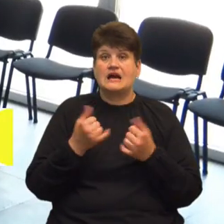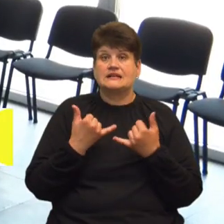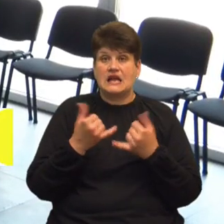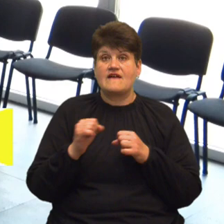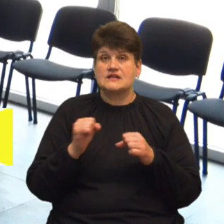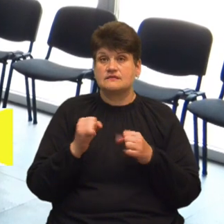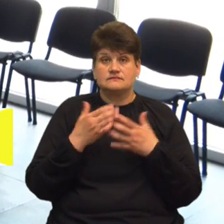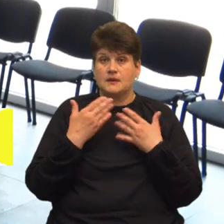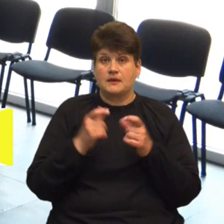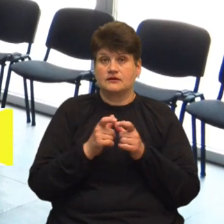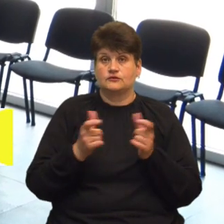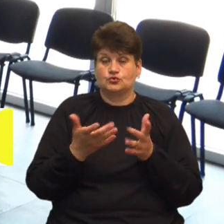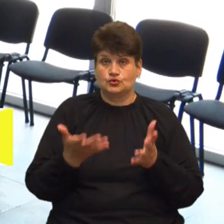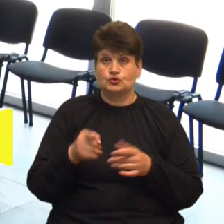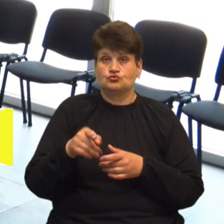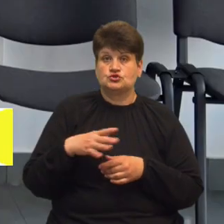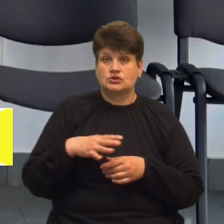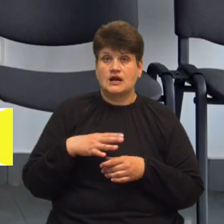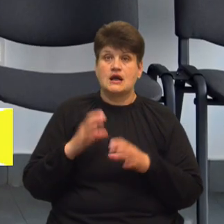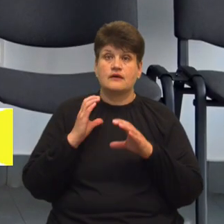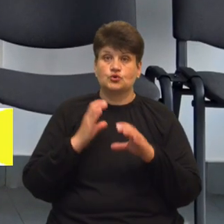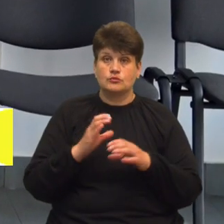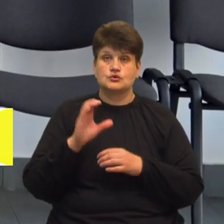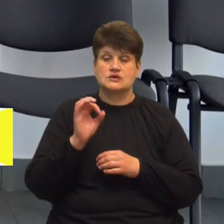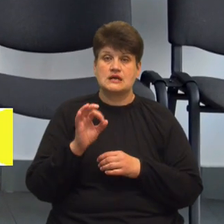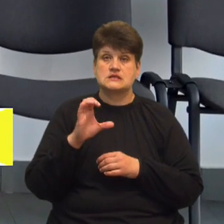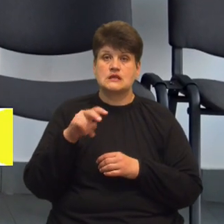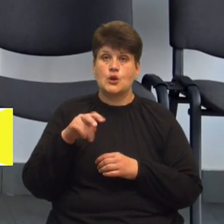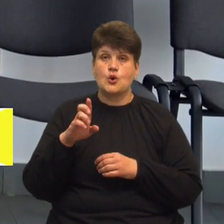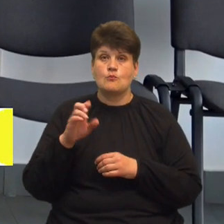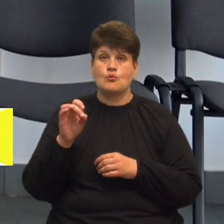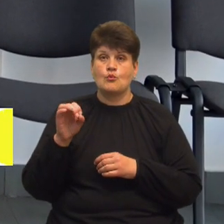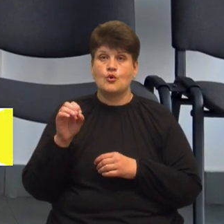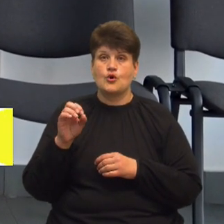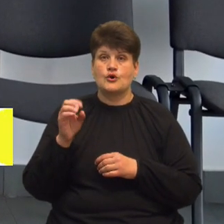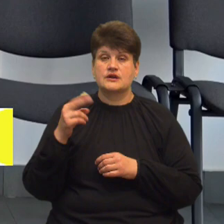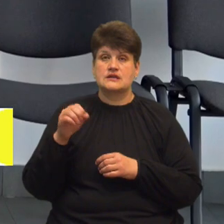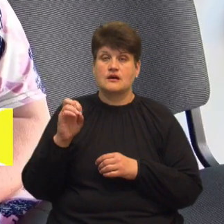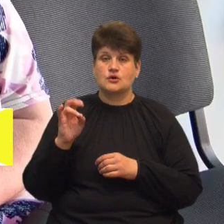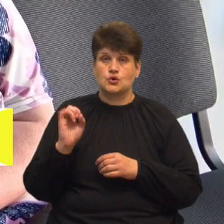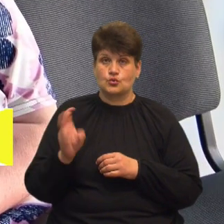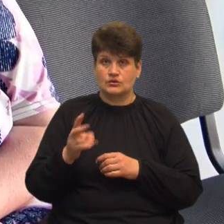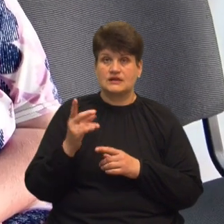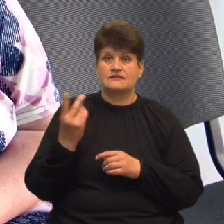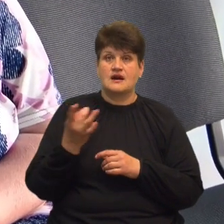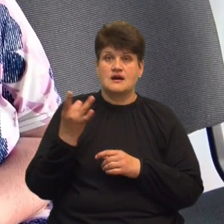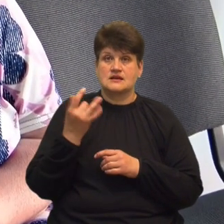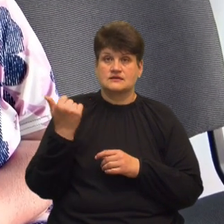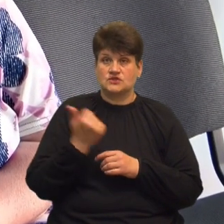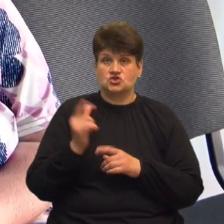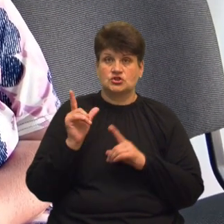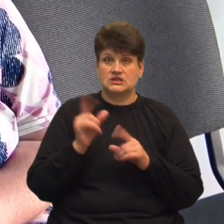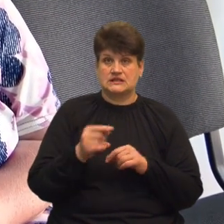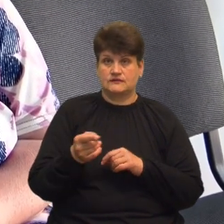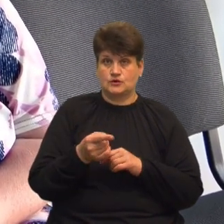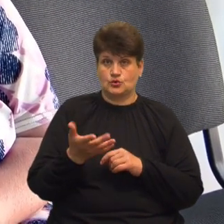зал очікування. Тут чекає автобус Оксана Слободянюк. Жінка каже, двічі на тиждень їздить до Тернополя. Звичайно, є проблема в